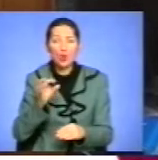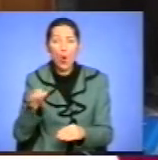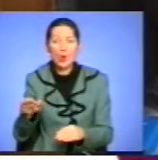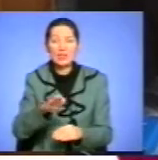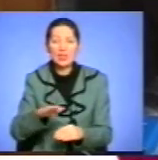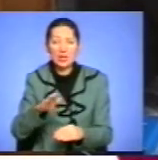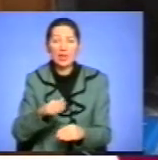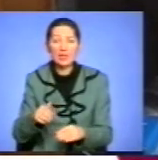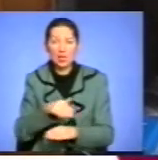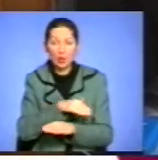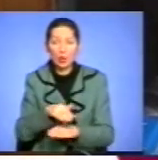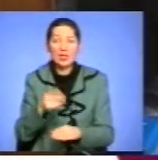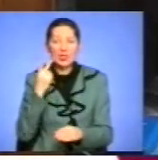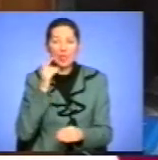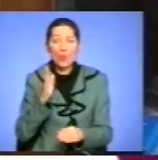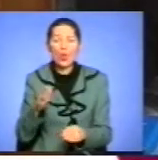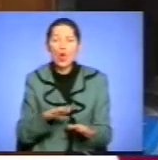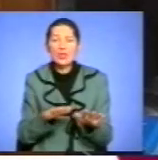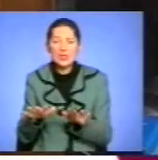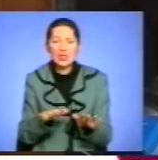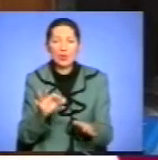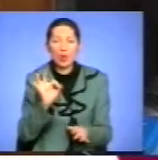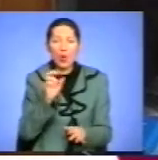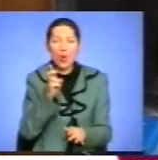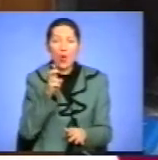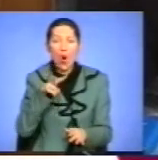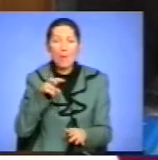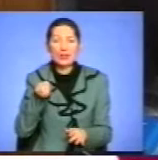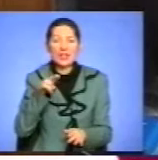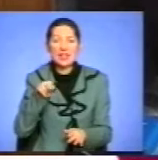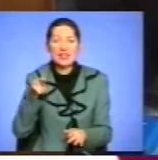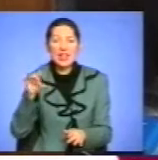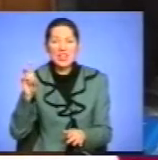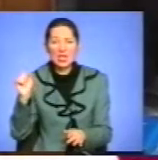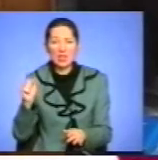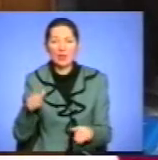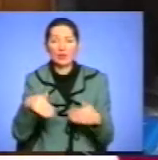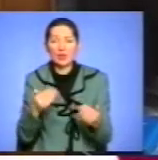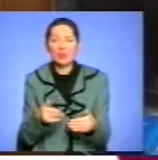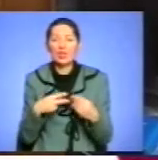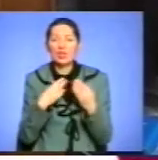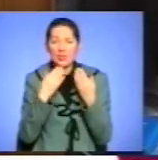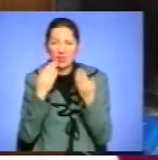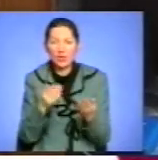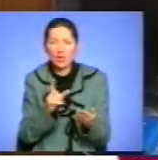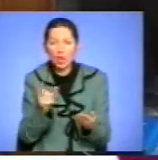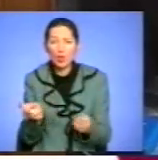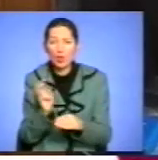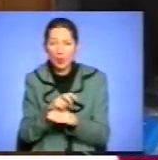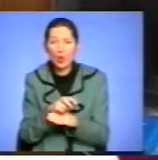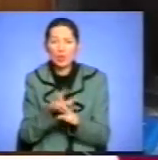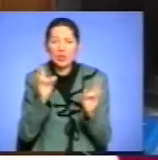завжди було слизько, завжди було обледеніння, і найбільше звернень ми по травмпункту мали якраз